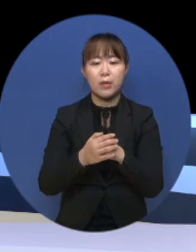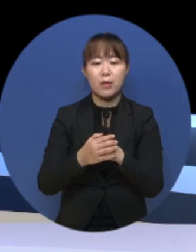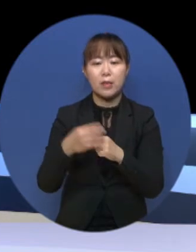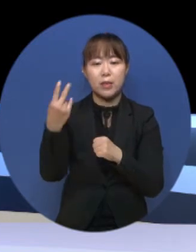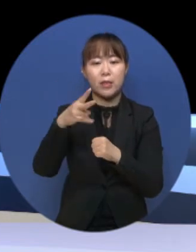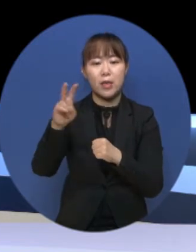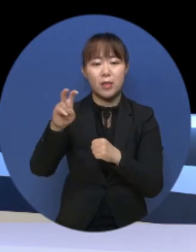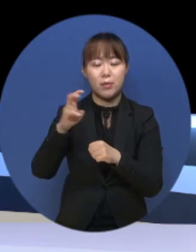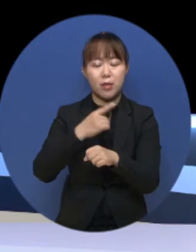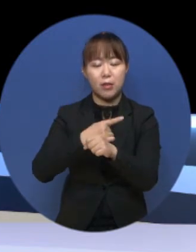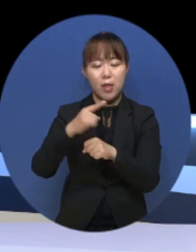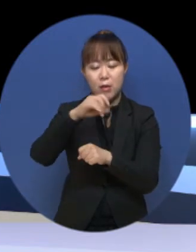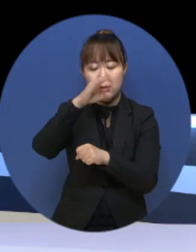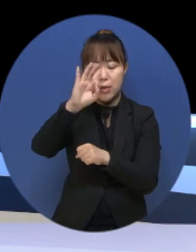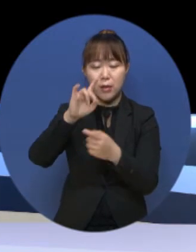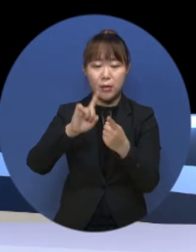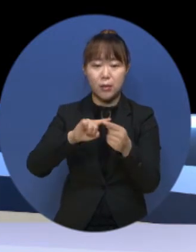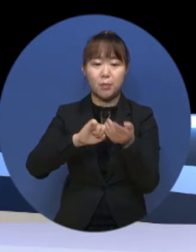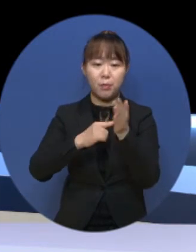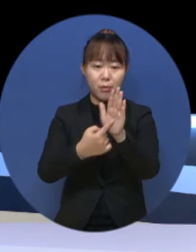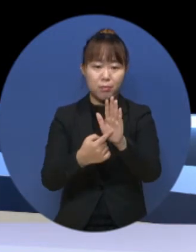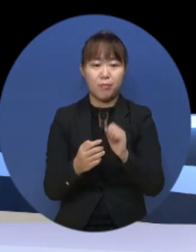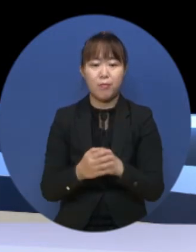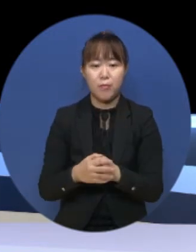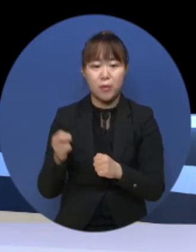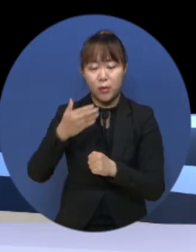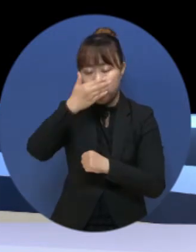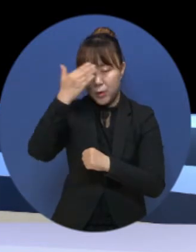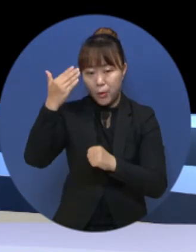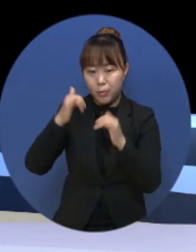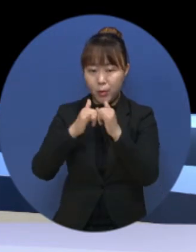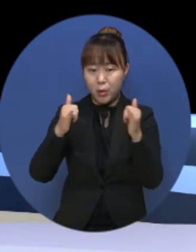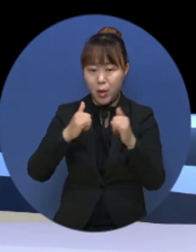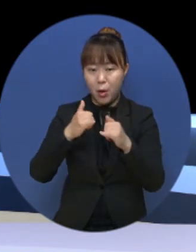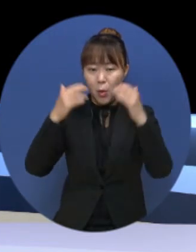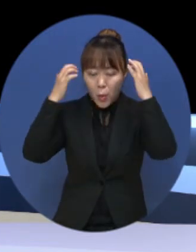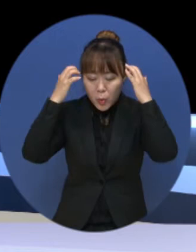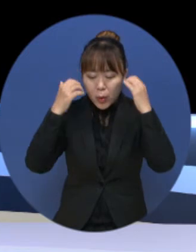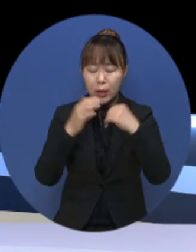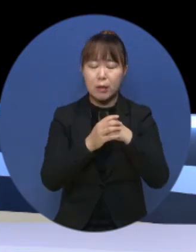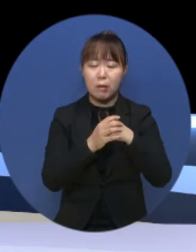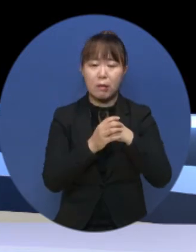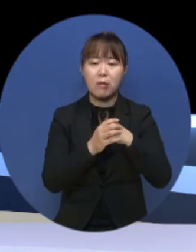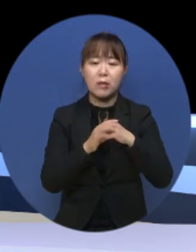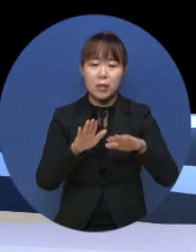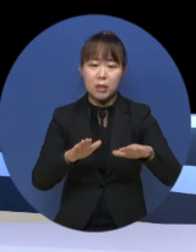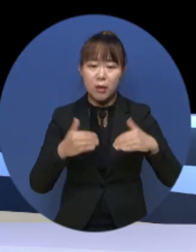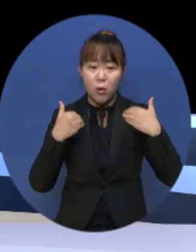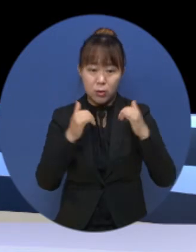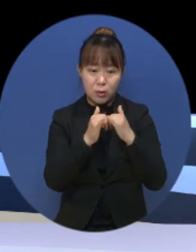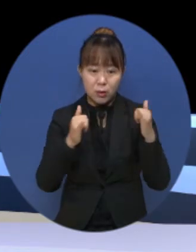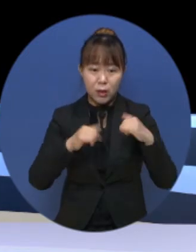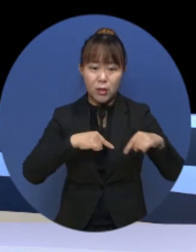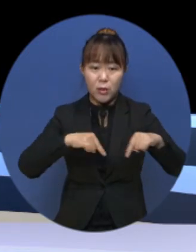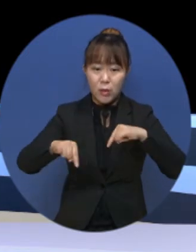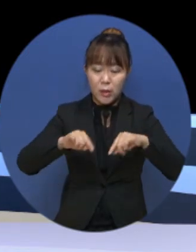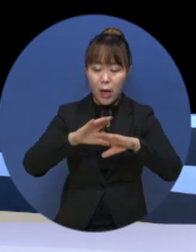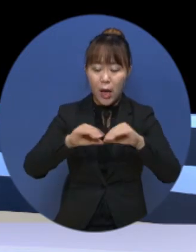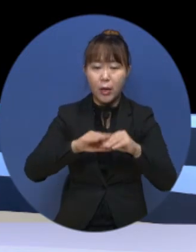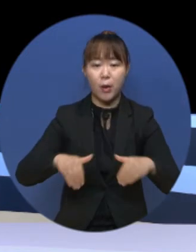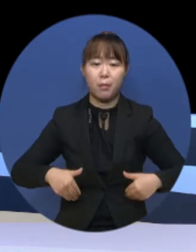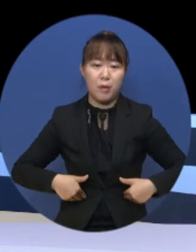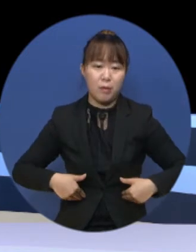2020년 예산안을 공개했습니다. 이어 청년의 고통이야말로 기성세대, 특히 정치가 해결해야